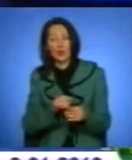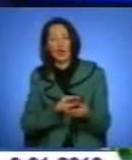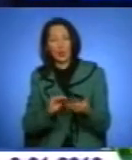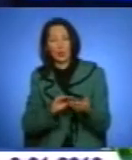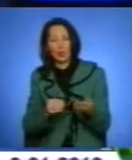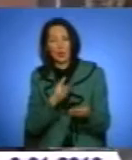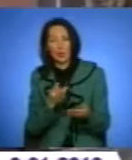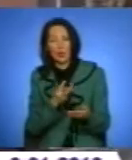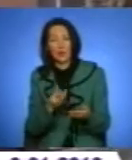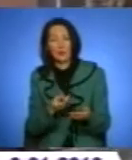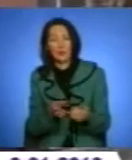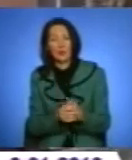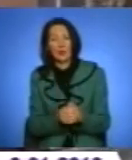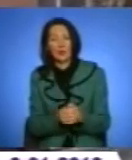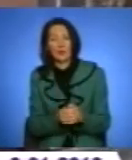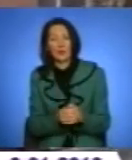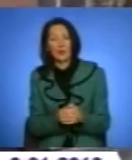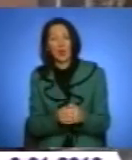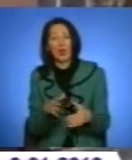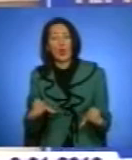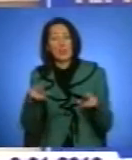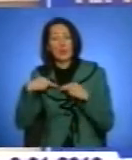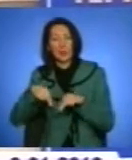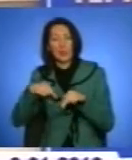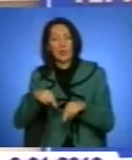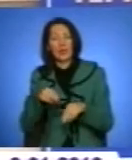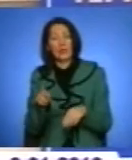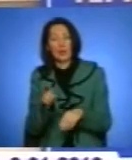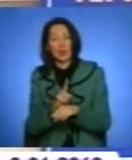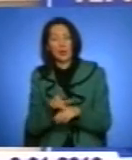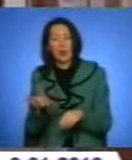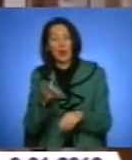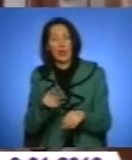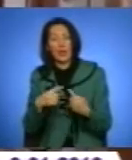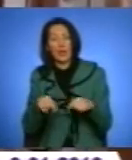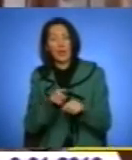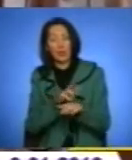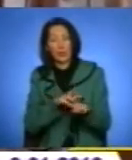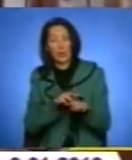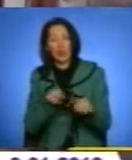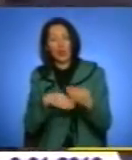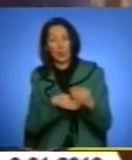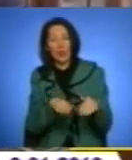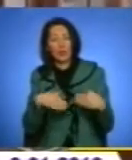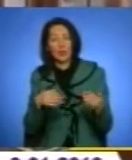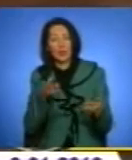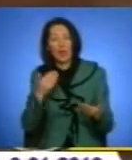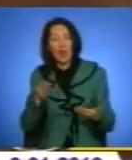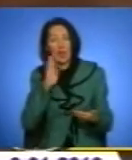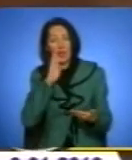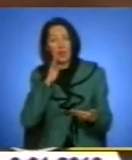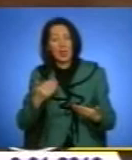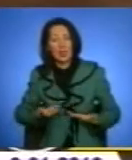області. До співробітників Тернопільського райвідділу міліції за допомогою звернулася жителька села Байківці.